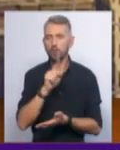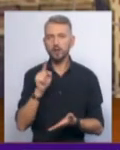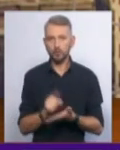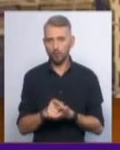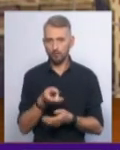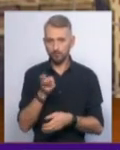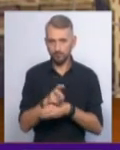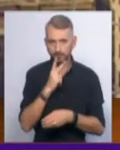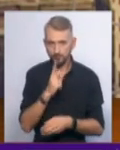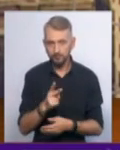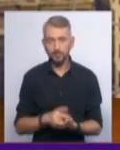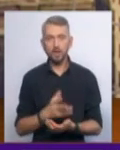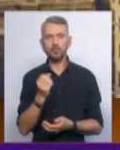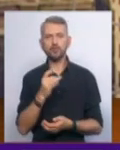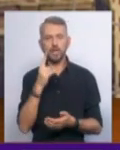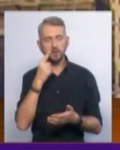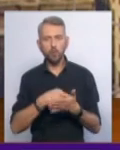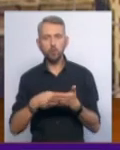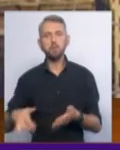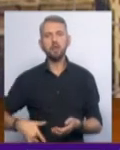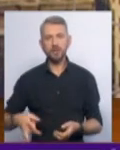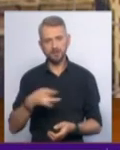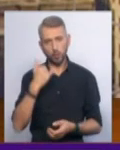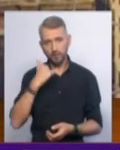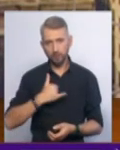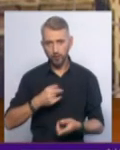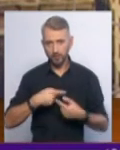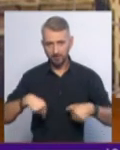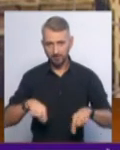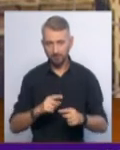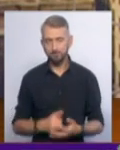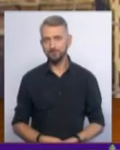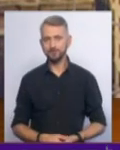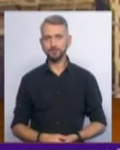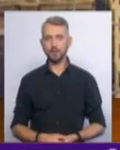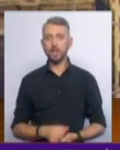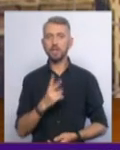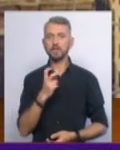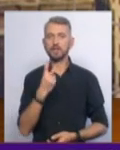Ну і, звичайно, ще раз наголошую, Печерський район, долучайтеся обов'язково до нашої розмови.